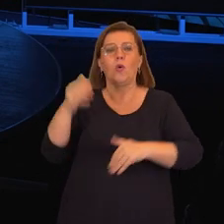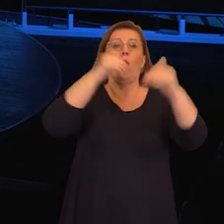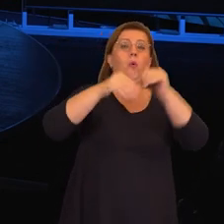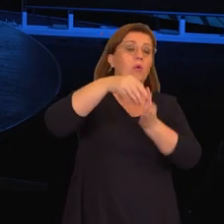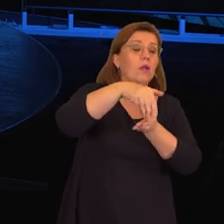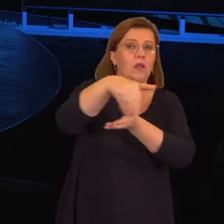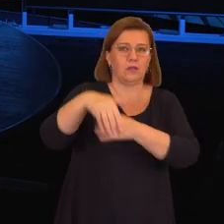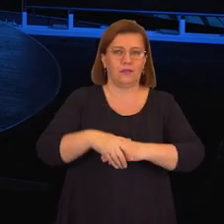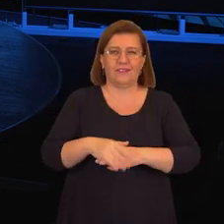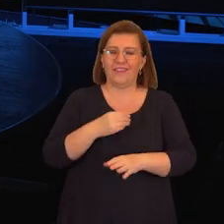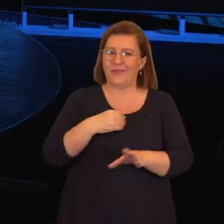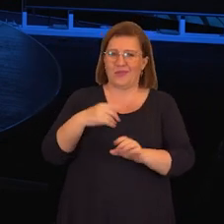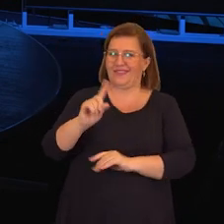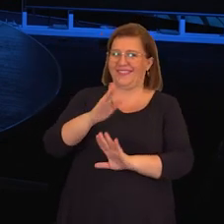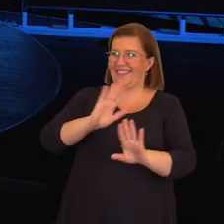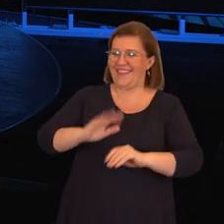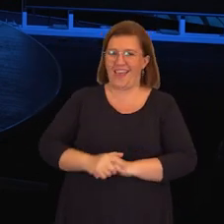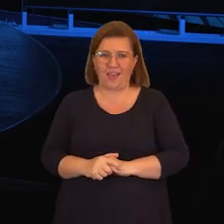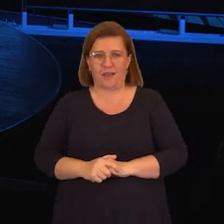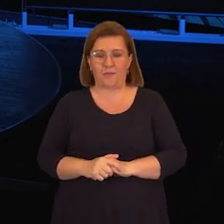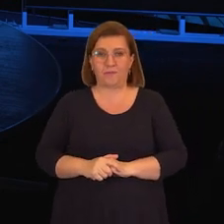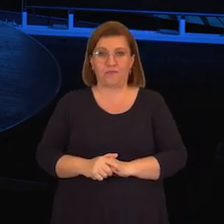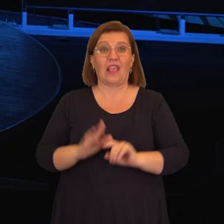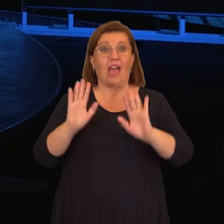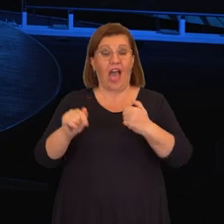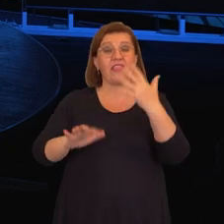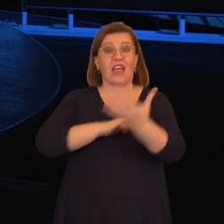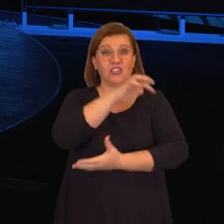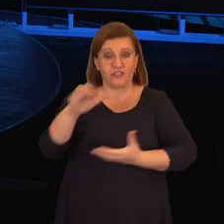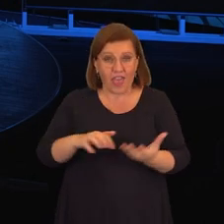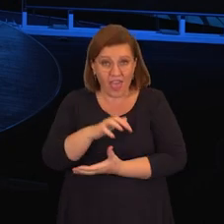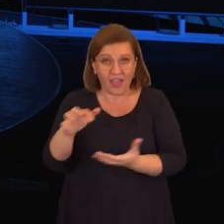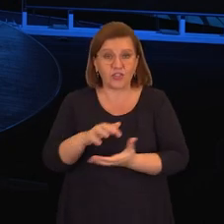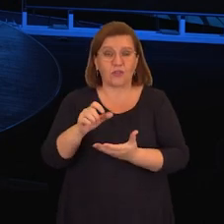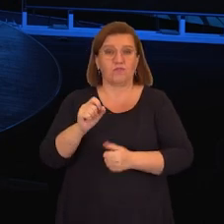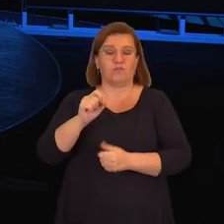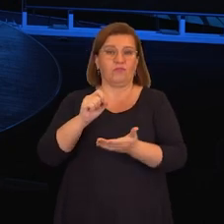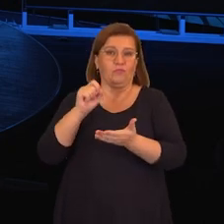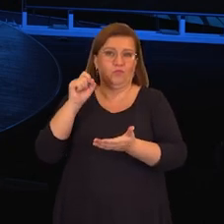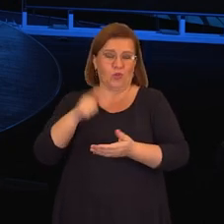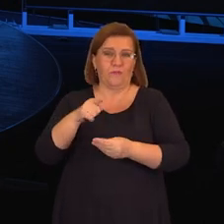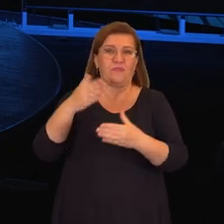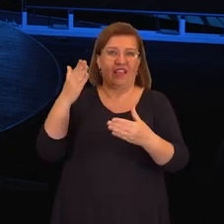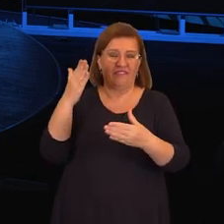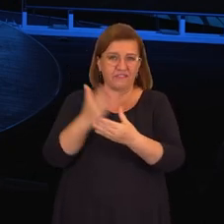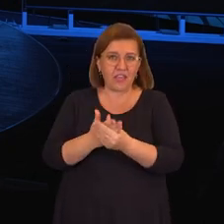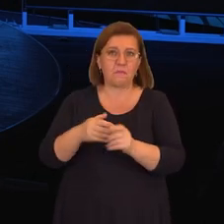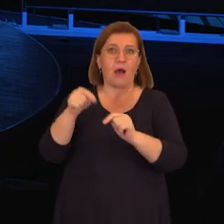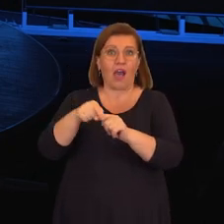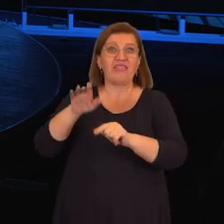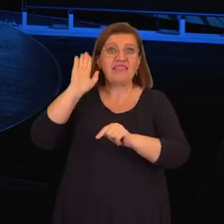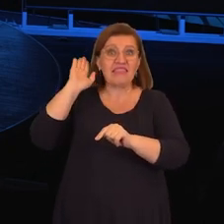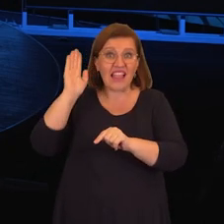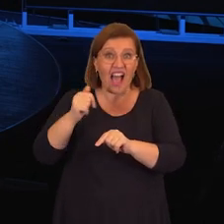Polsce nie istnieje nic takiego, a na świecie mamy taką firmę, która jest w stanie wystrzelić prochy